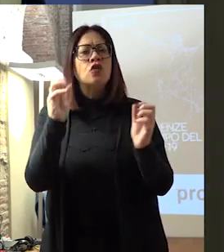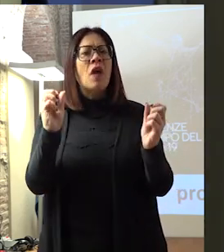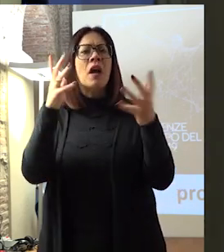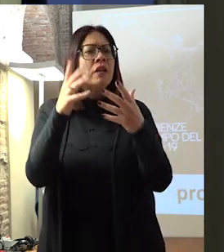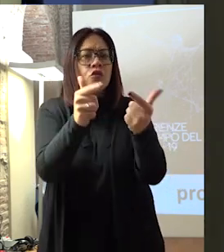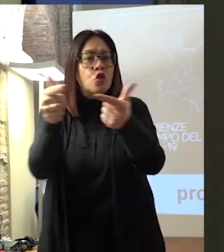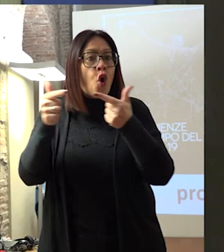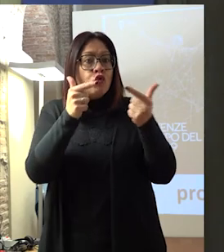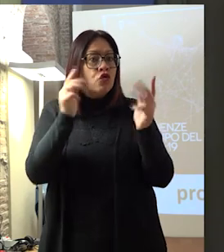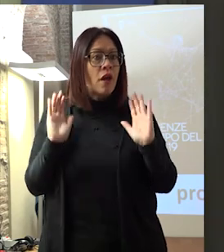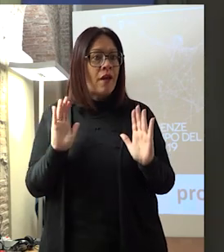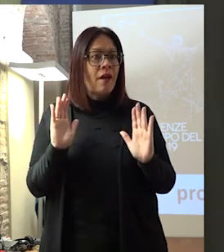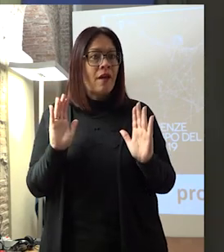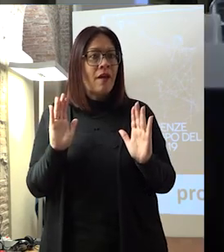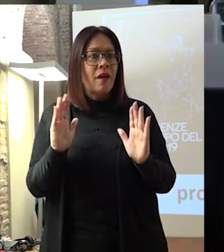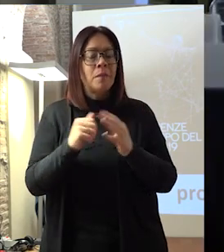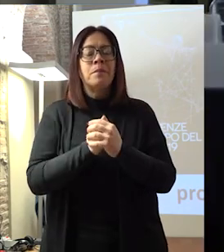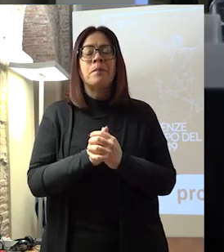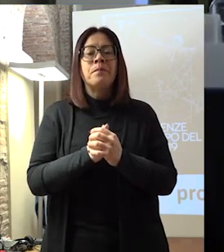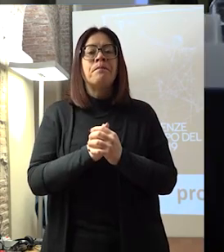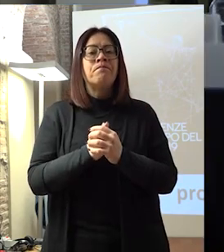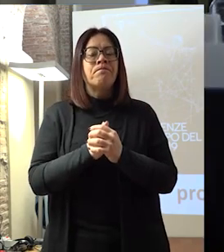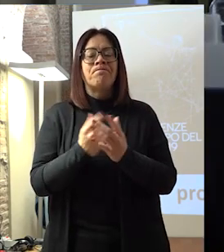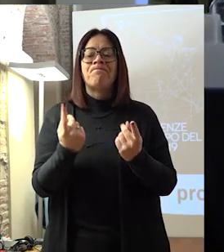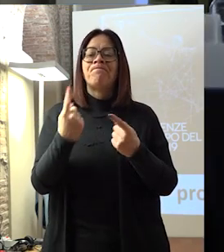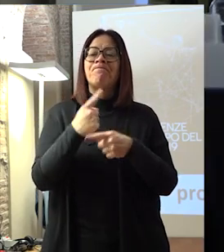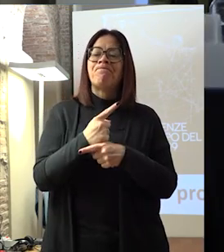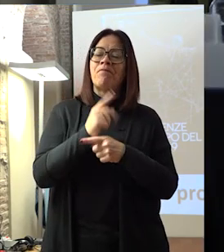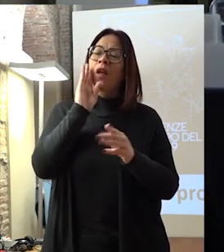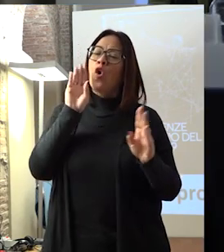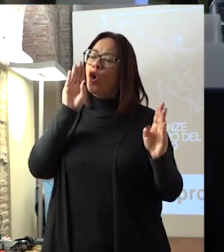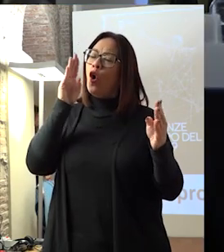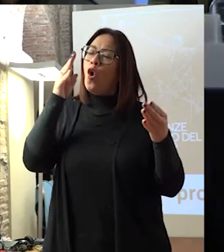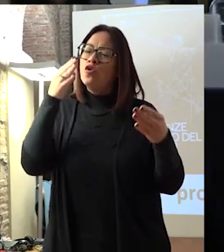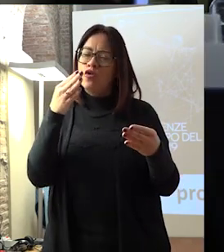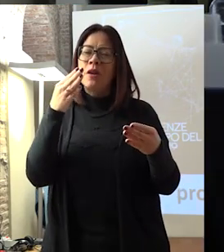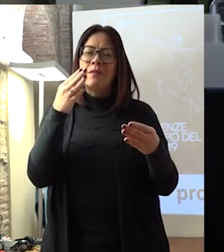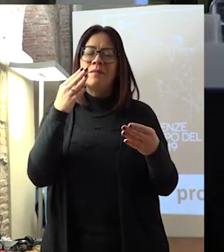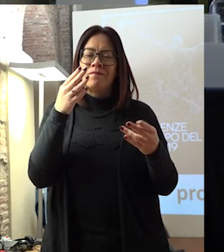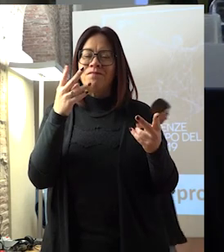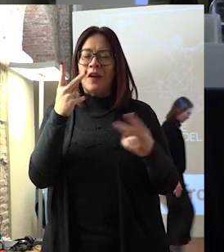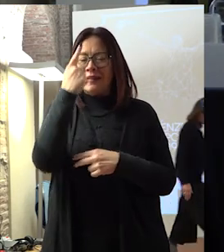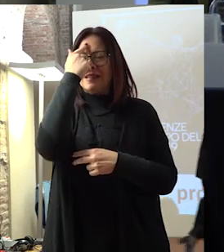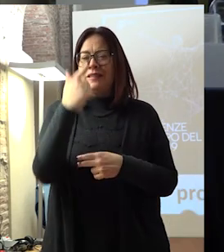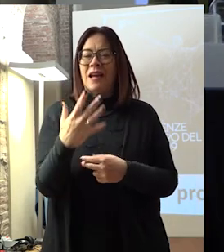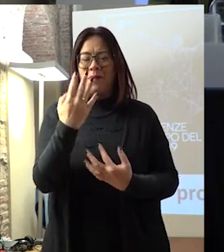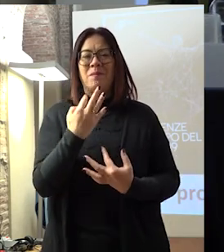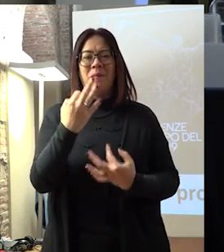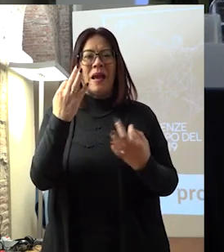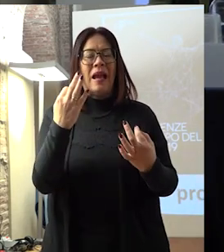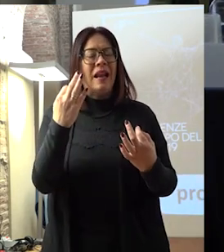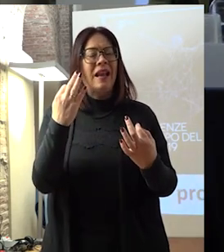lasciato poeti. E invece se noi ci concentriamo un po', ci rendiamo conto che